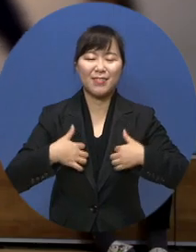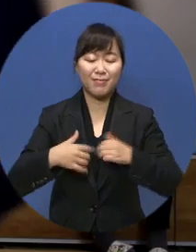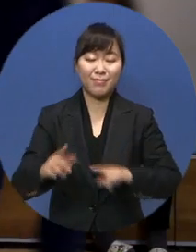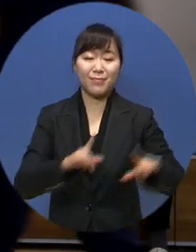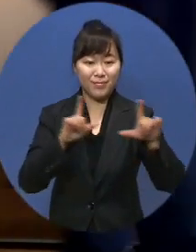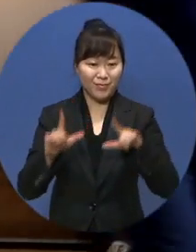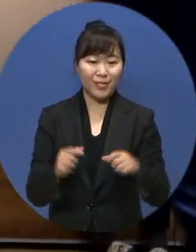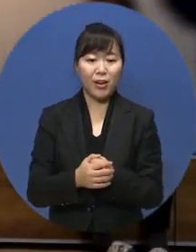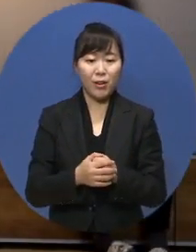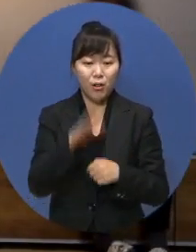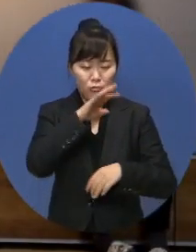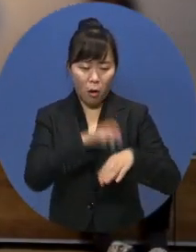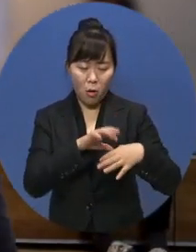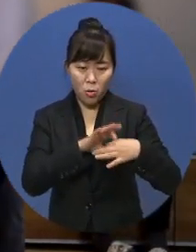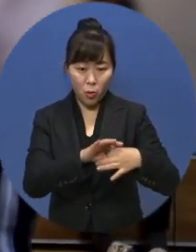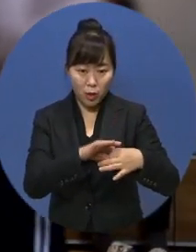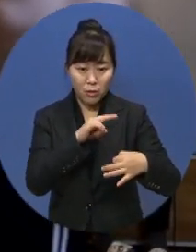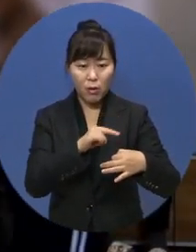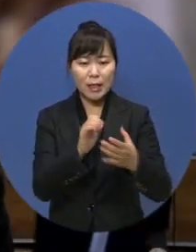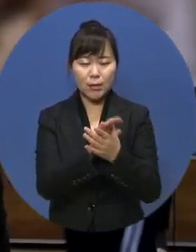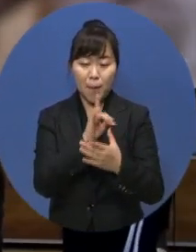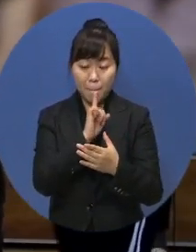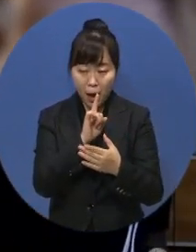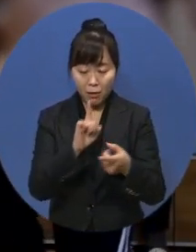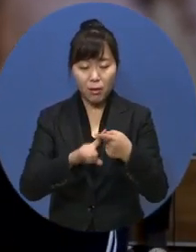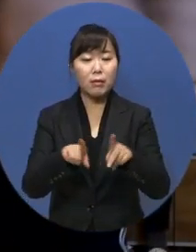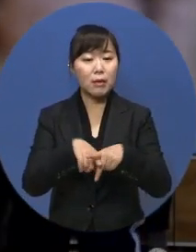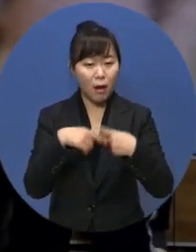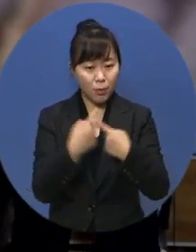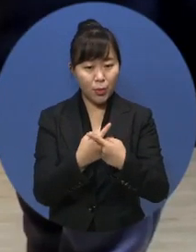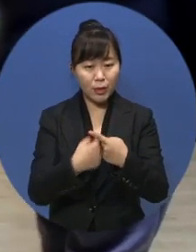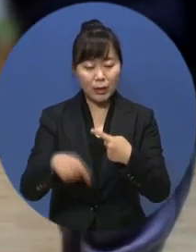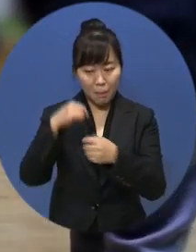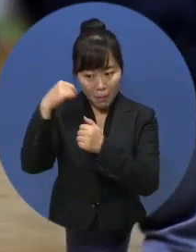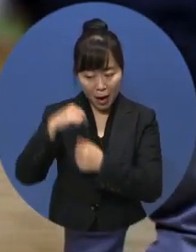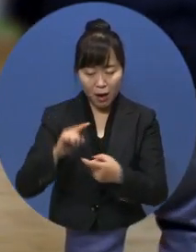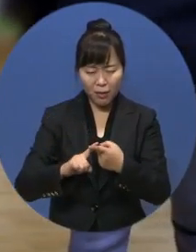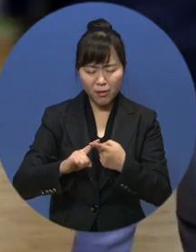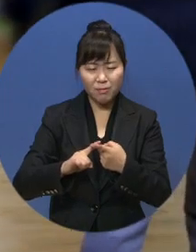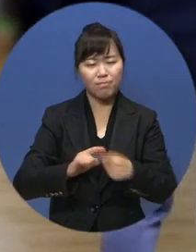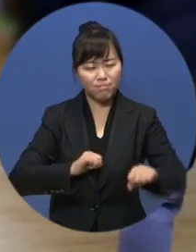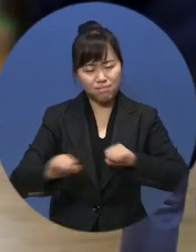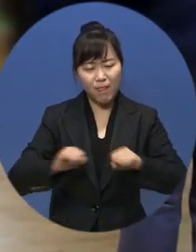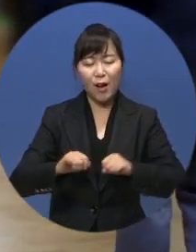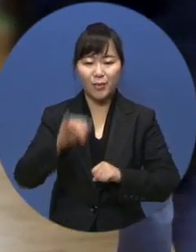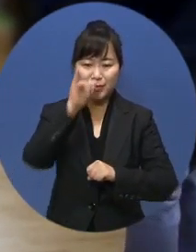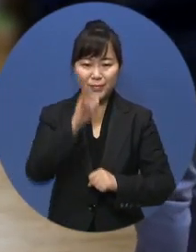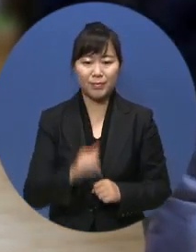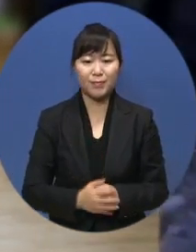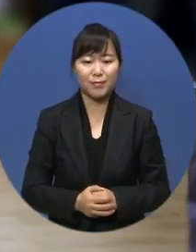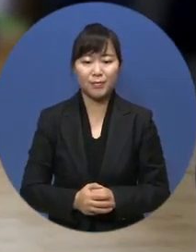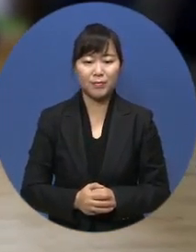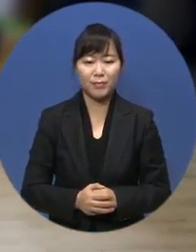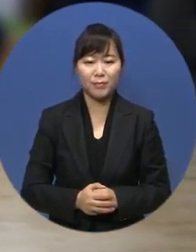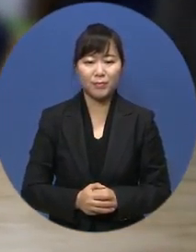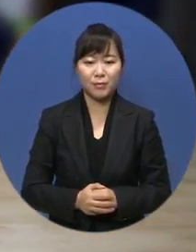훈련을 통해 레토 가 친구들의 말을 알아듣고 그들의 지시를 따라 행동하게 도 됩니다